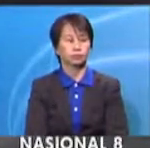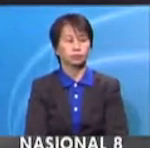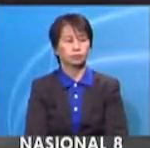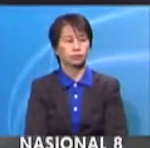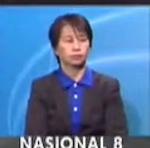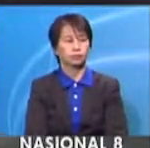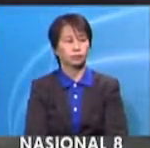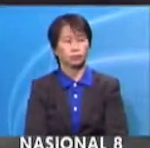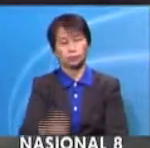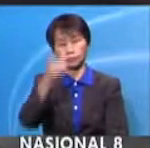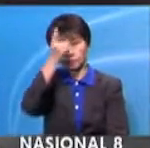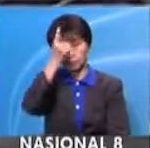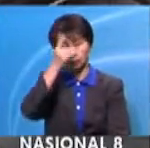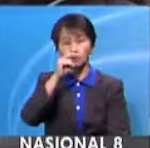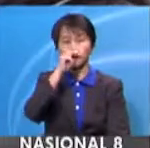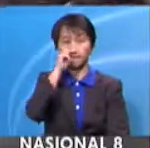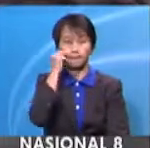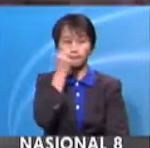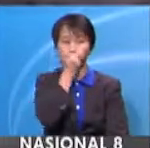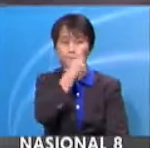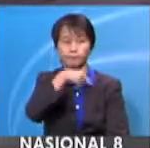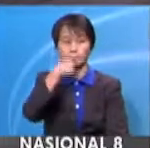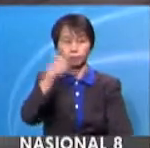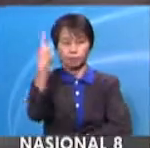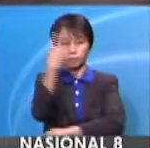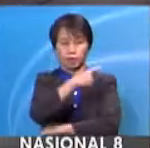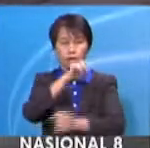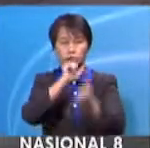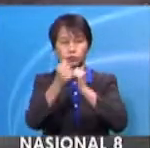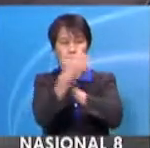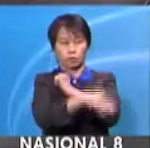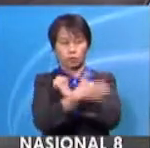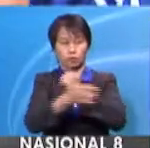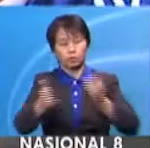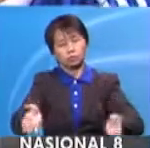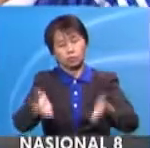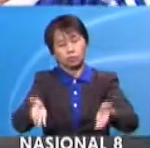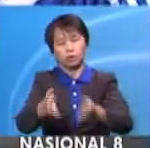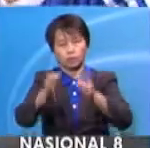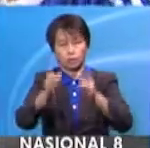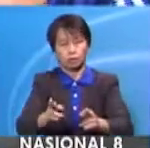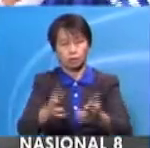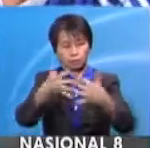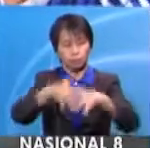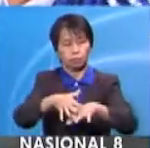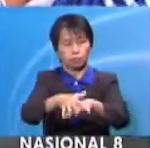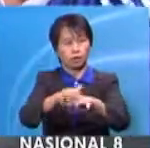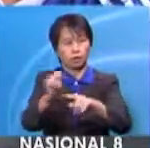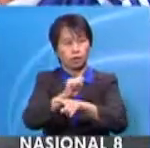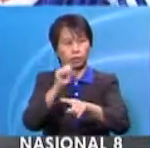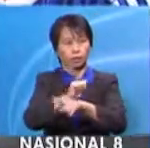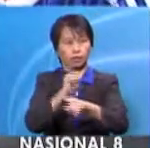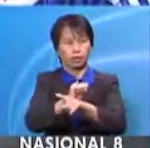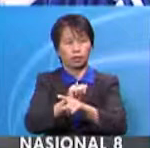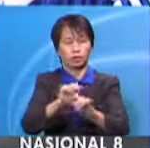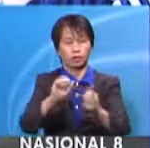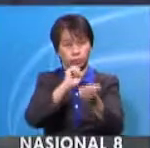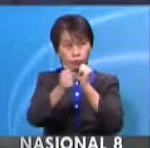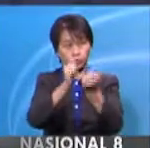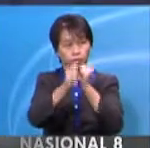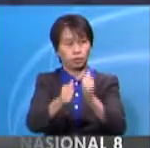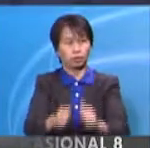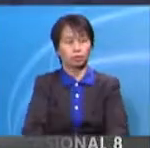Hai Dato Sri mohd Najib menekankan hari sukan negara akan menggalakkan rakyat Malaysia menerapkan amalan bersukan